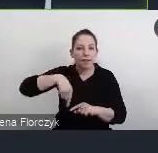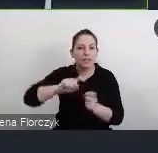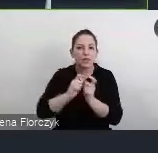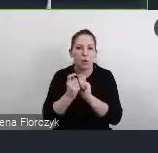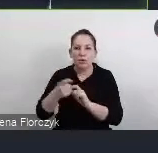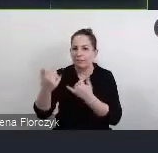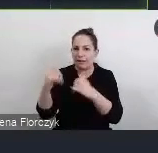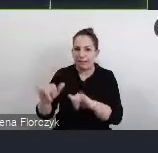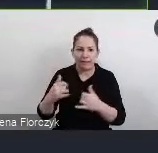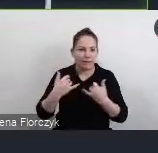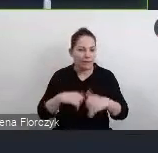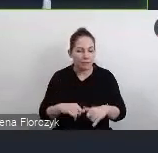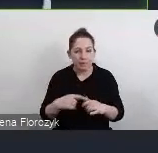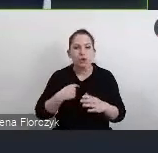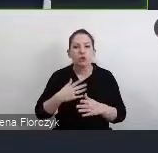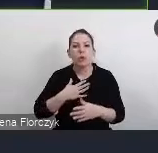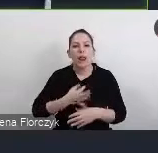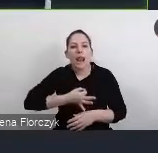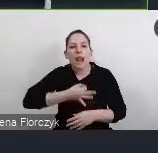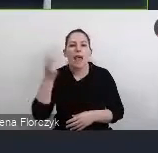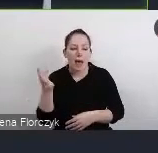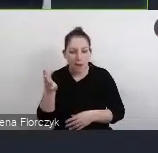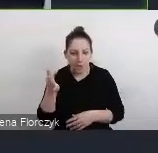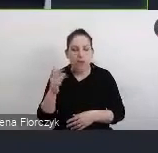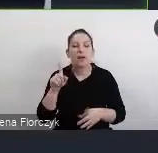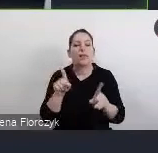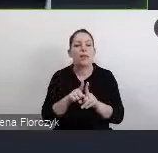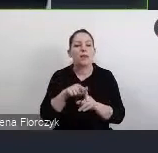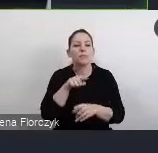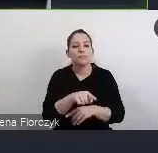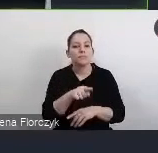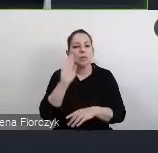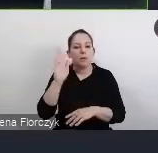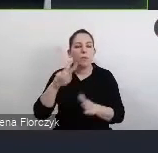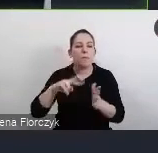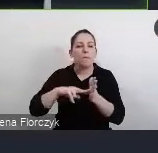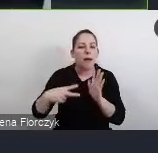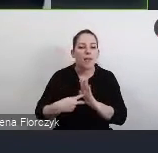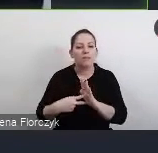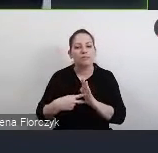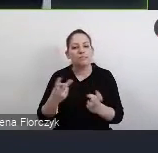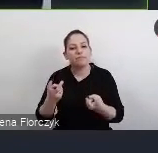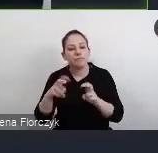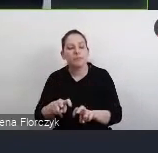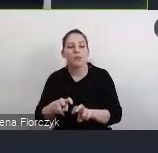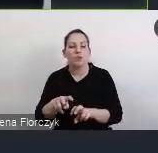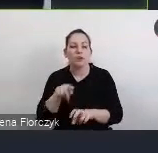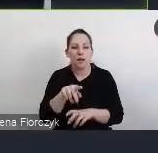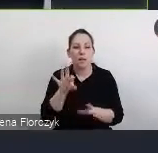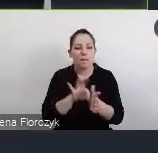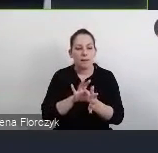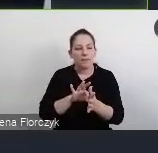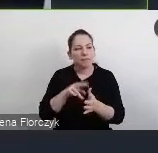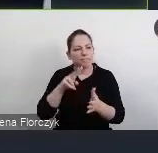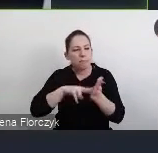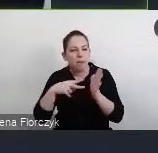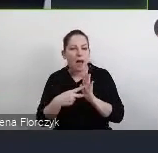sąsiadów, w czym jesteśmy lepsi. To też służy jakby później planowaniu i tworzeniu pewnych strategii